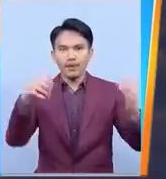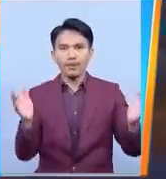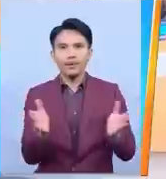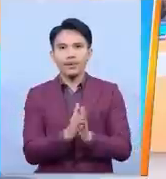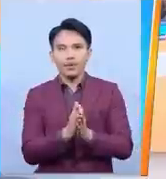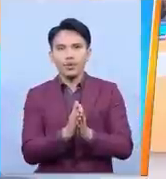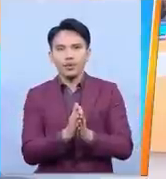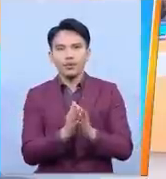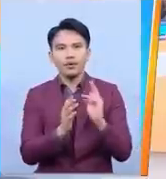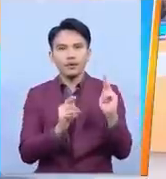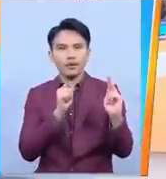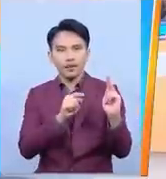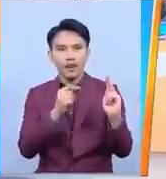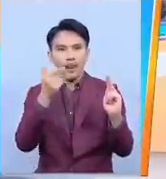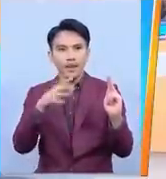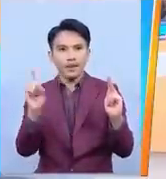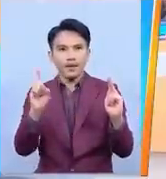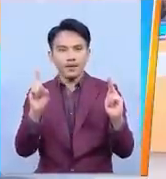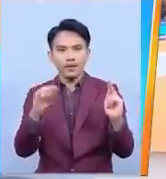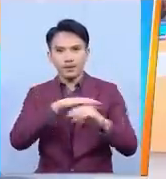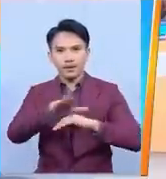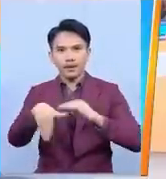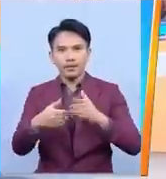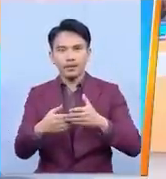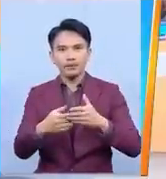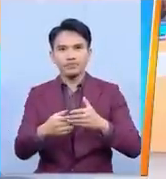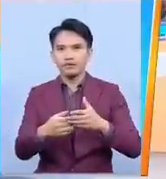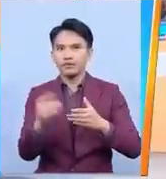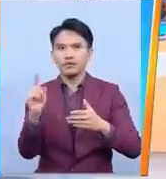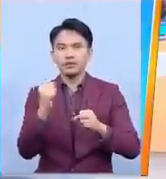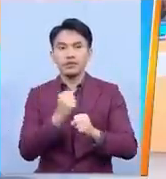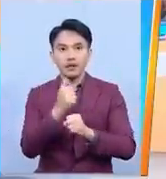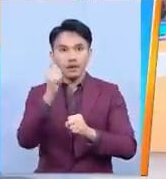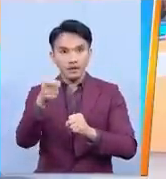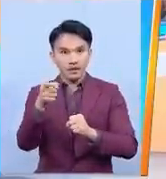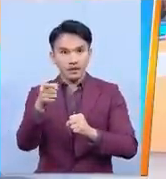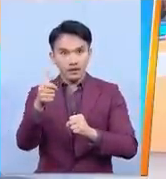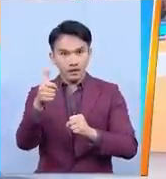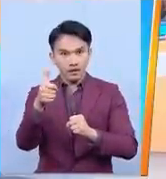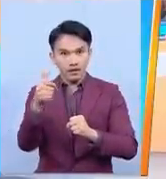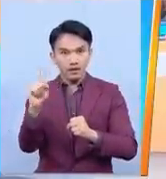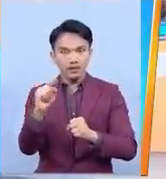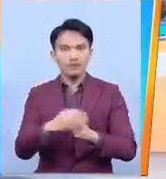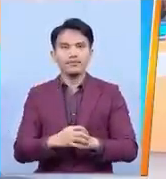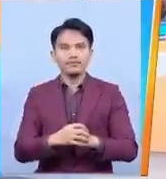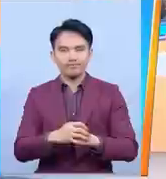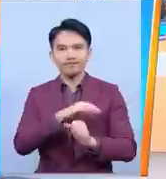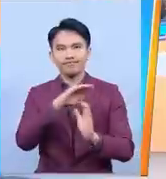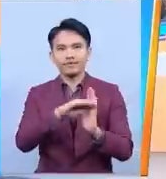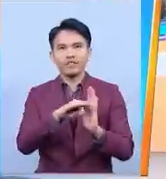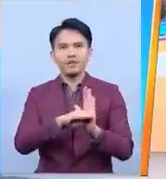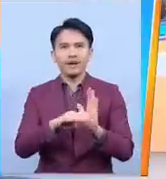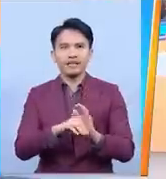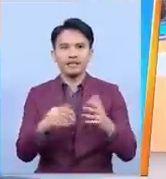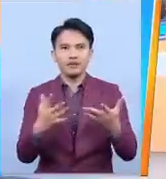กไก่พรรคเนี้ยซึ่งเป็นพรรคที่คุณผู้ชมเนี่ยคิดไม่ถึงเลยว่าเฮ้ยจริงหรอคุณบอกว่านี่เป็นข้อมูลเชิงลึกที่คุณ